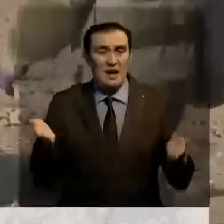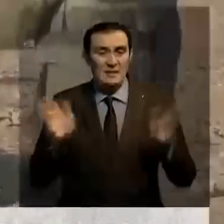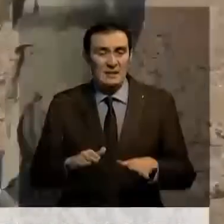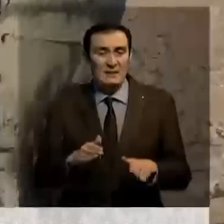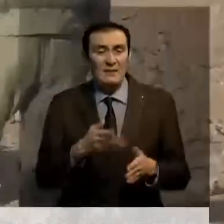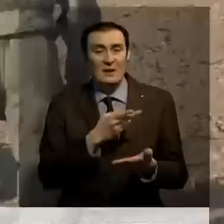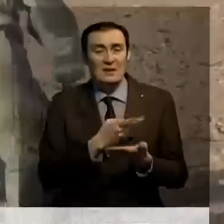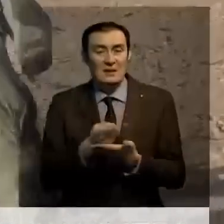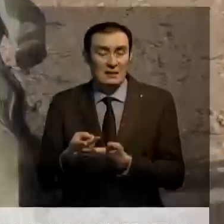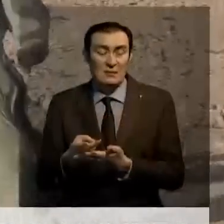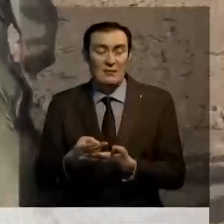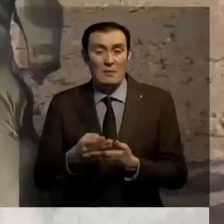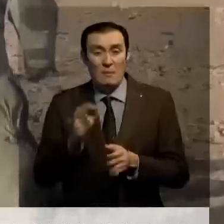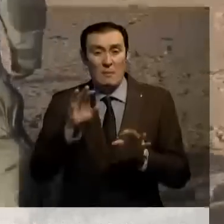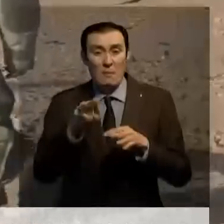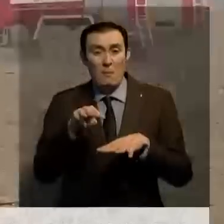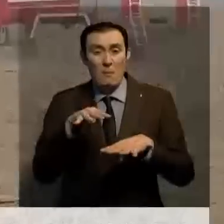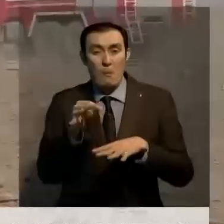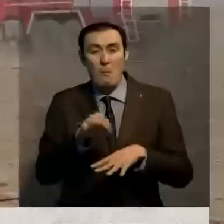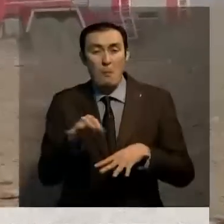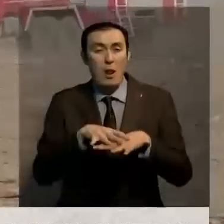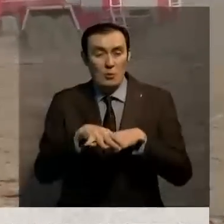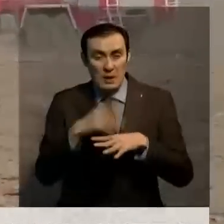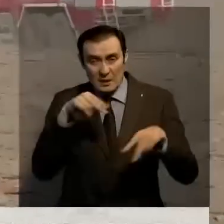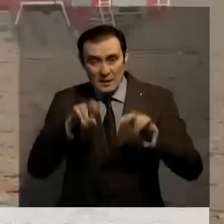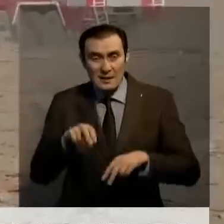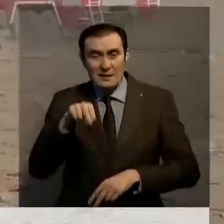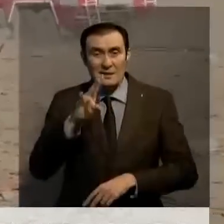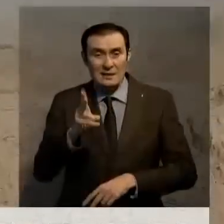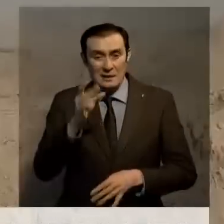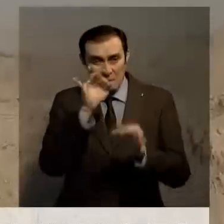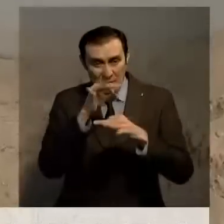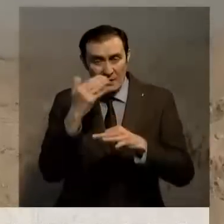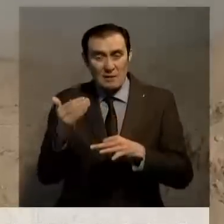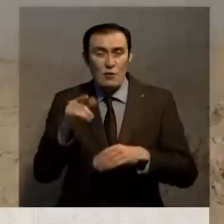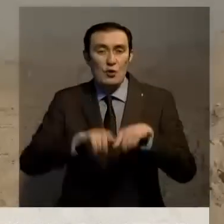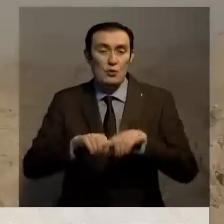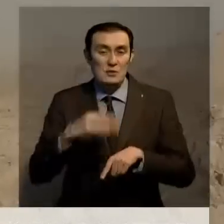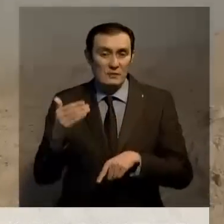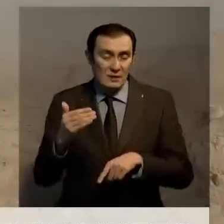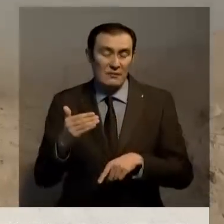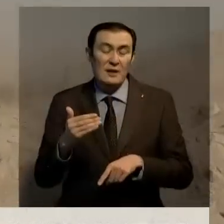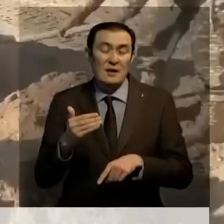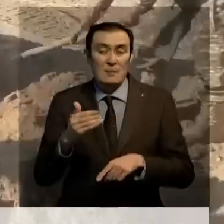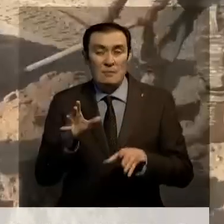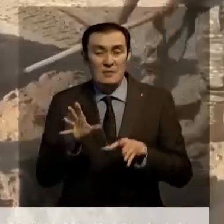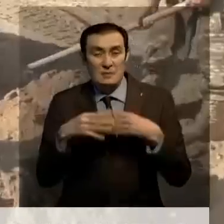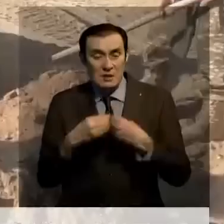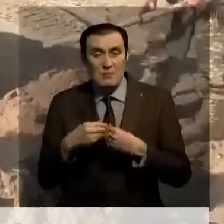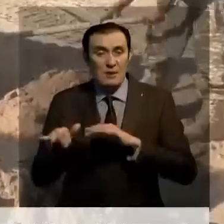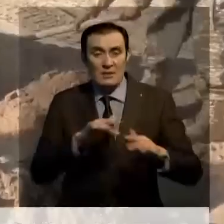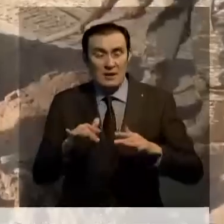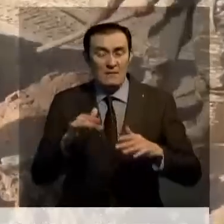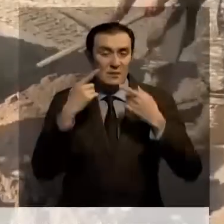останков тела. Молекулярно-генетическую экспертизу анализов ДНК останков погибшего и его кровных родственников провели в Институте